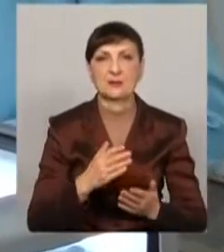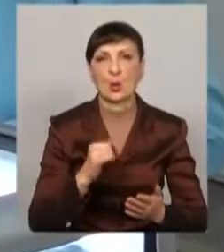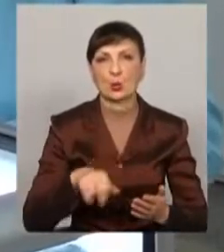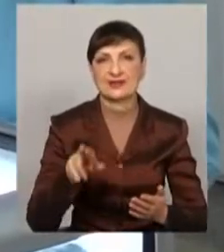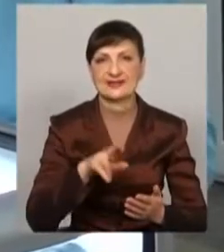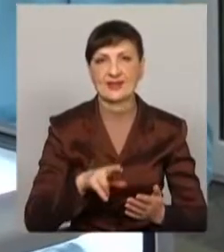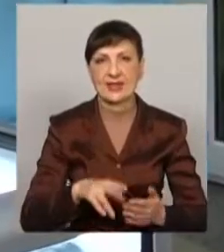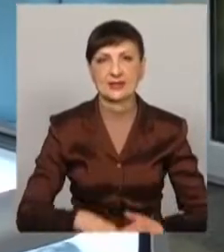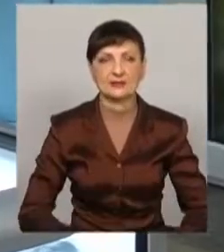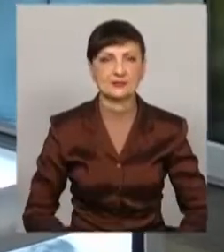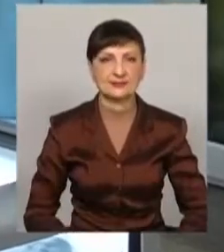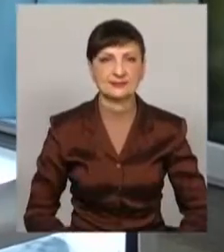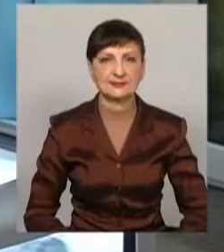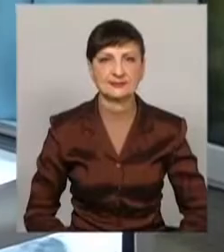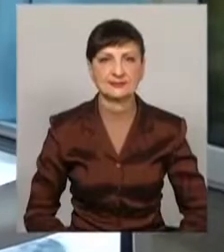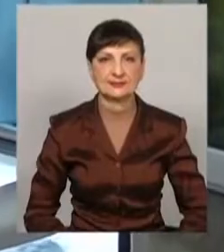удостоверения.